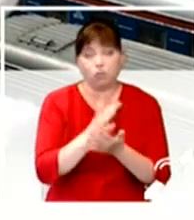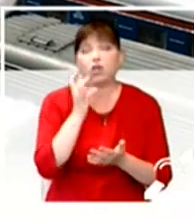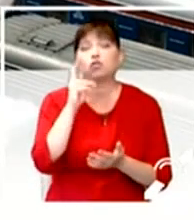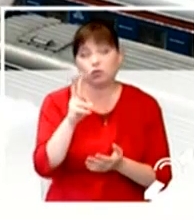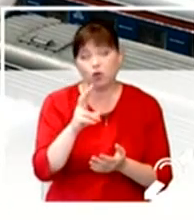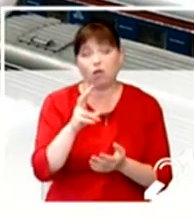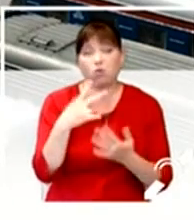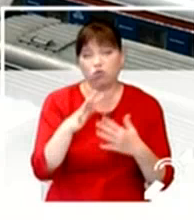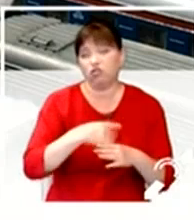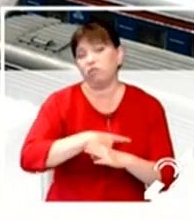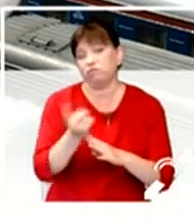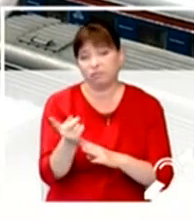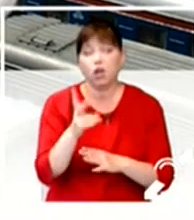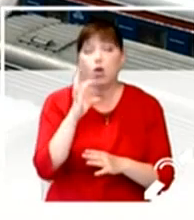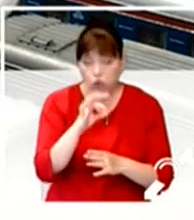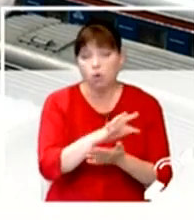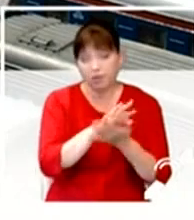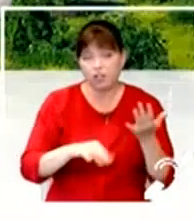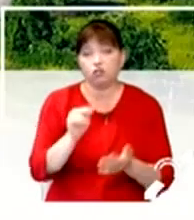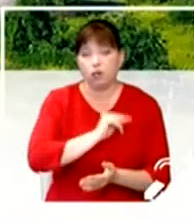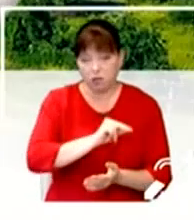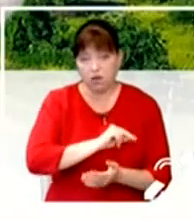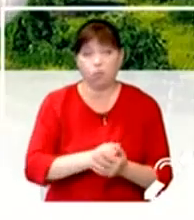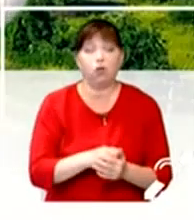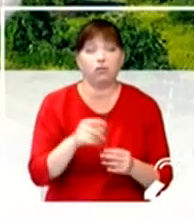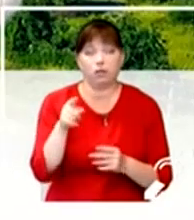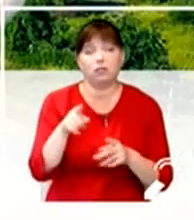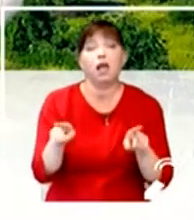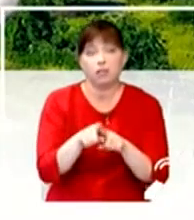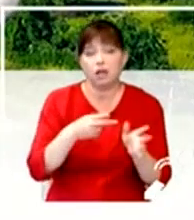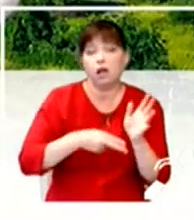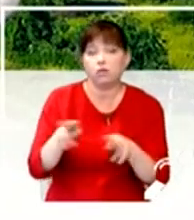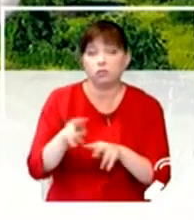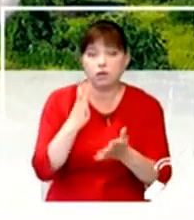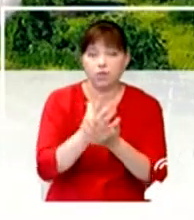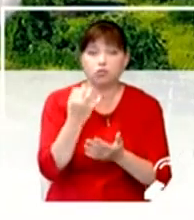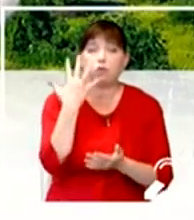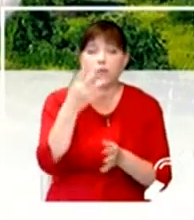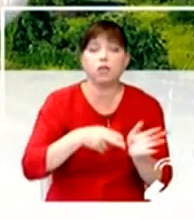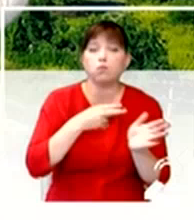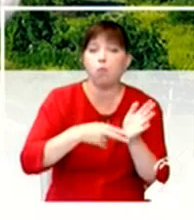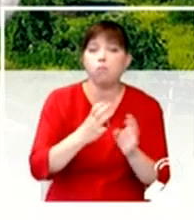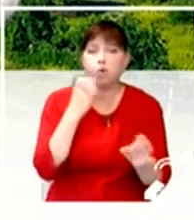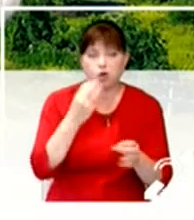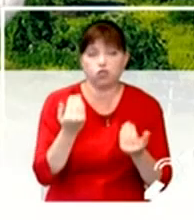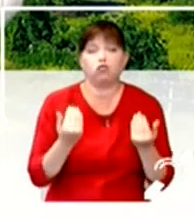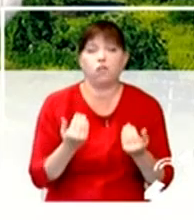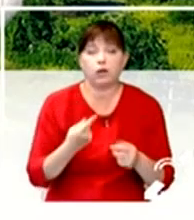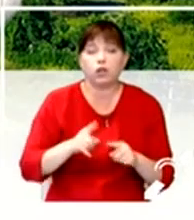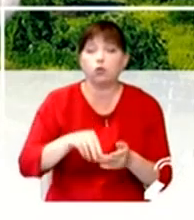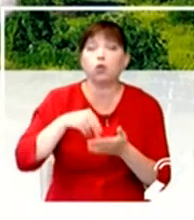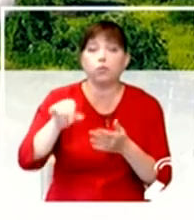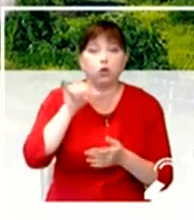de exploatare depășit, dar sunt funcționale. Flota feroviară a Republicii Moldova mai are 5 trenuri modernizate, cumpărate